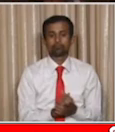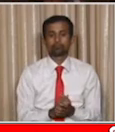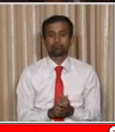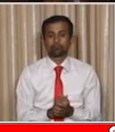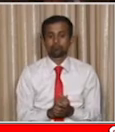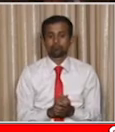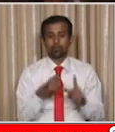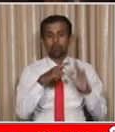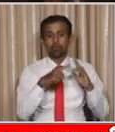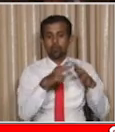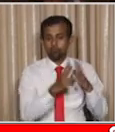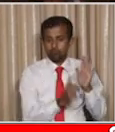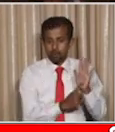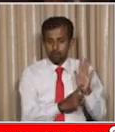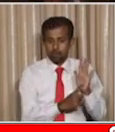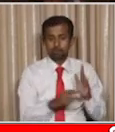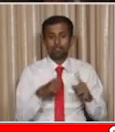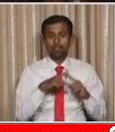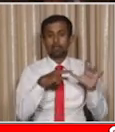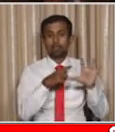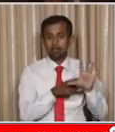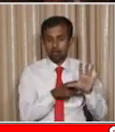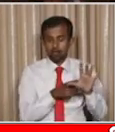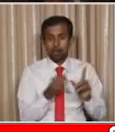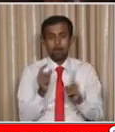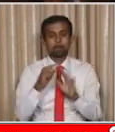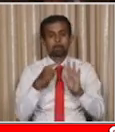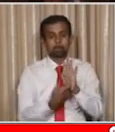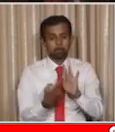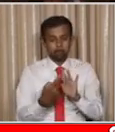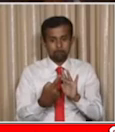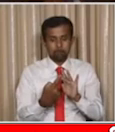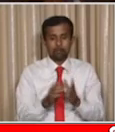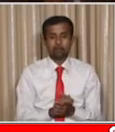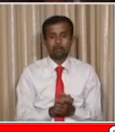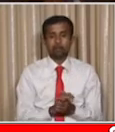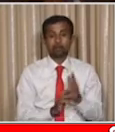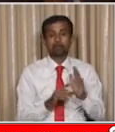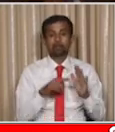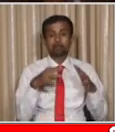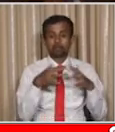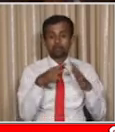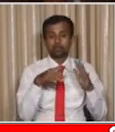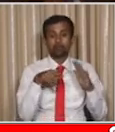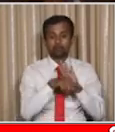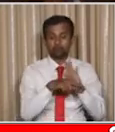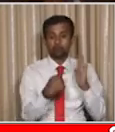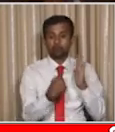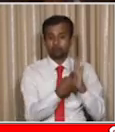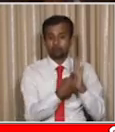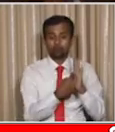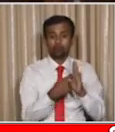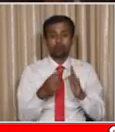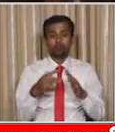கோயில்குளம், காயாநகர், பெரியமடு ஈஸ்ட், பெரியமடு வெஸ்ட், பள்ளமடு, வடுதல் தீவு ஈஸ்ட்,